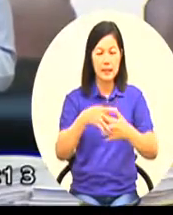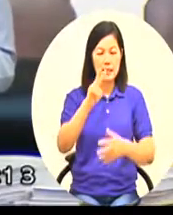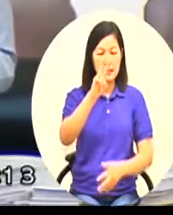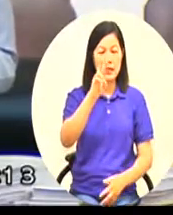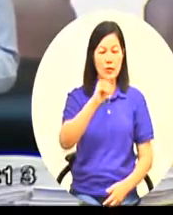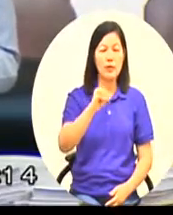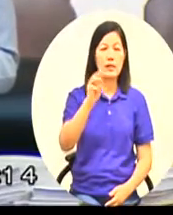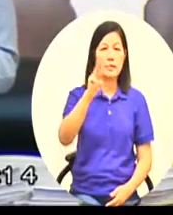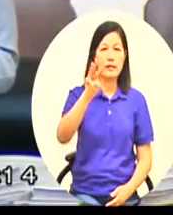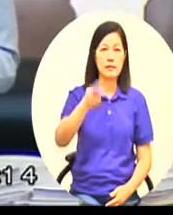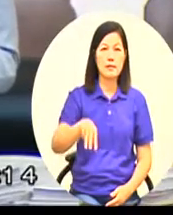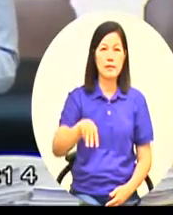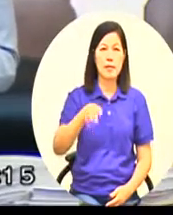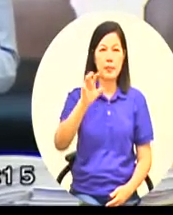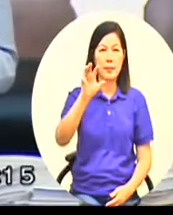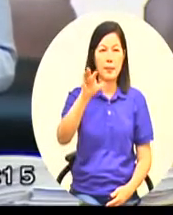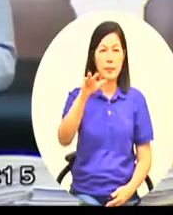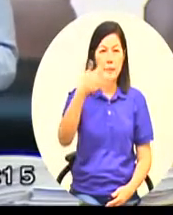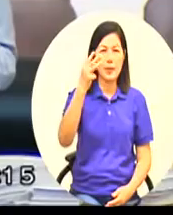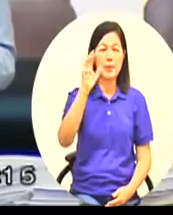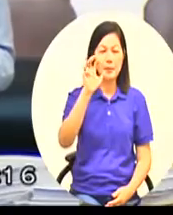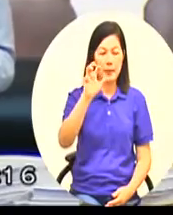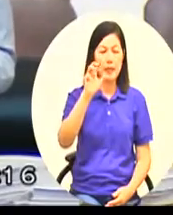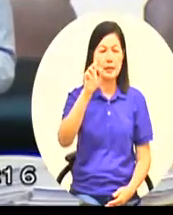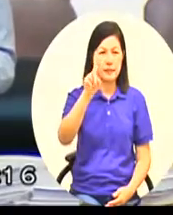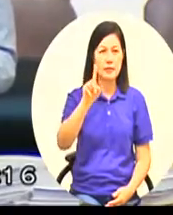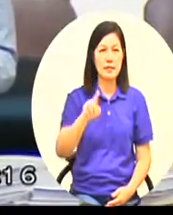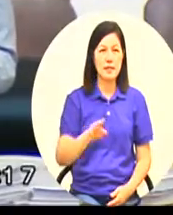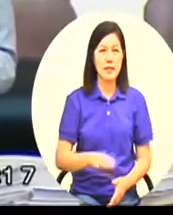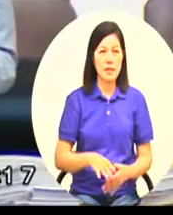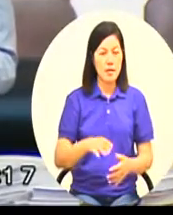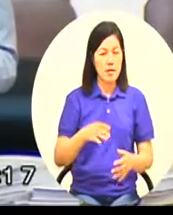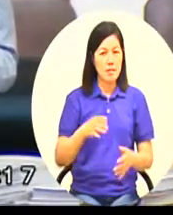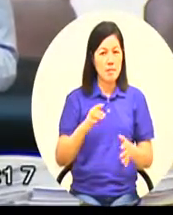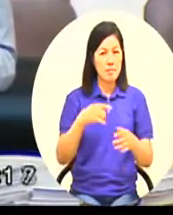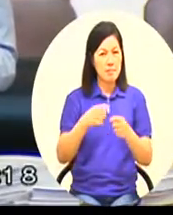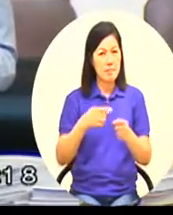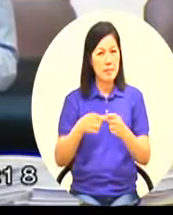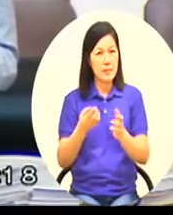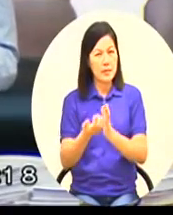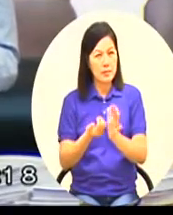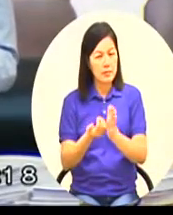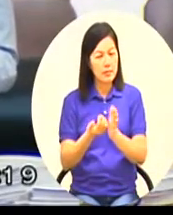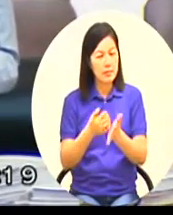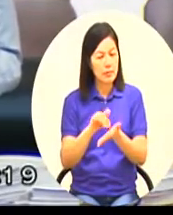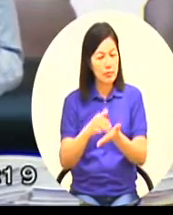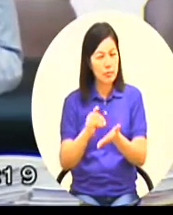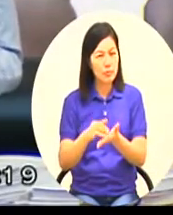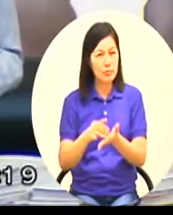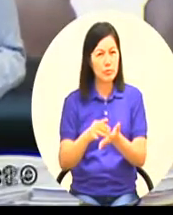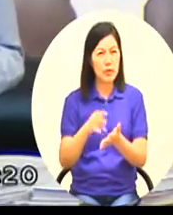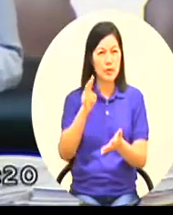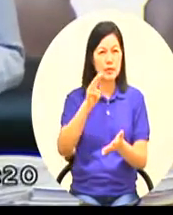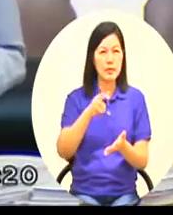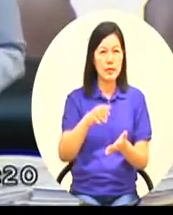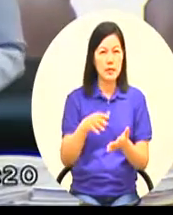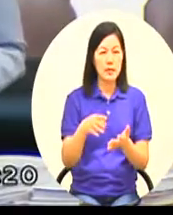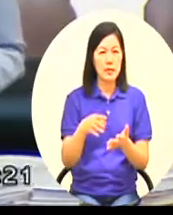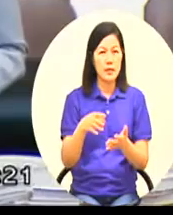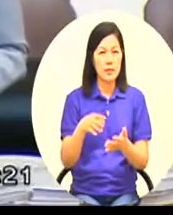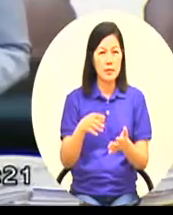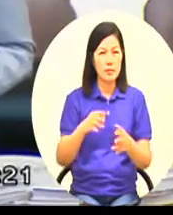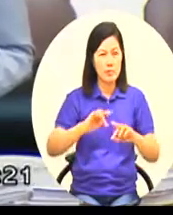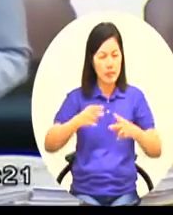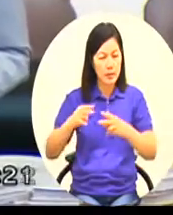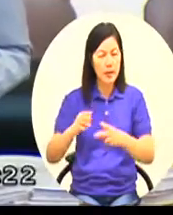23,381支嘛。那每年其实我们都编列了2,000,000,000的来进行维修。那但是我们至今我们知道的